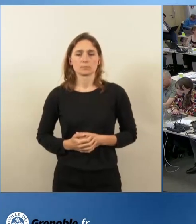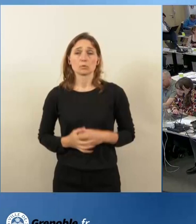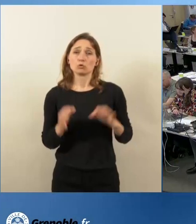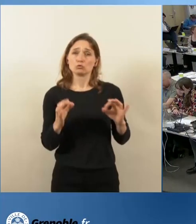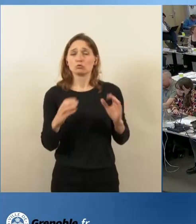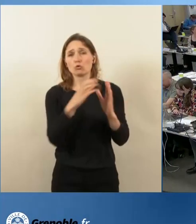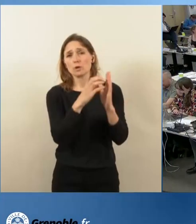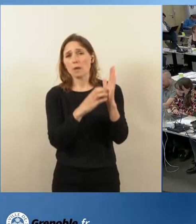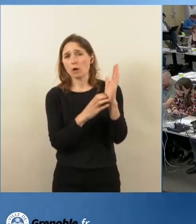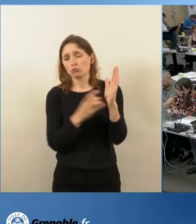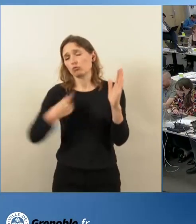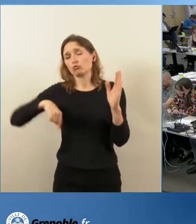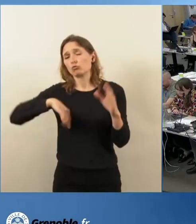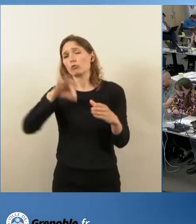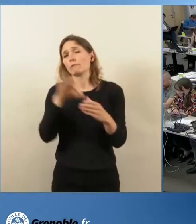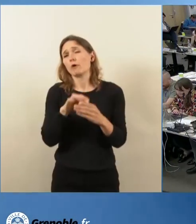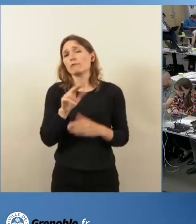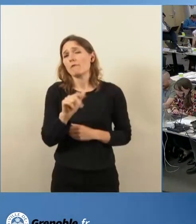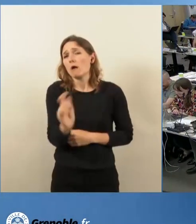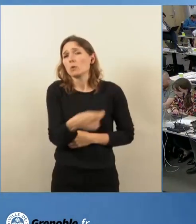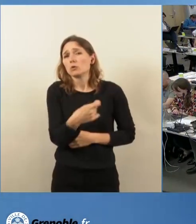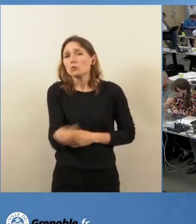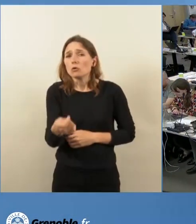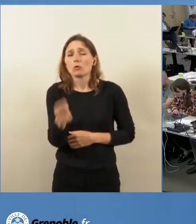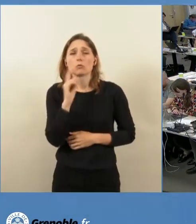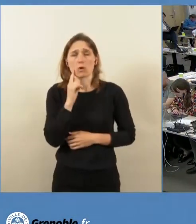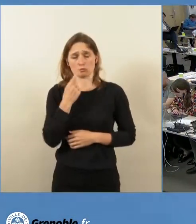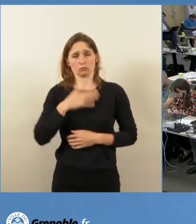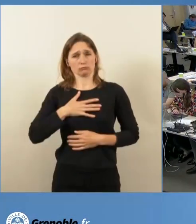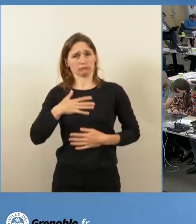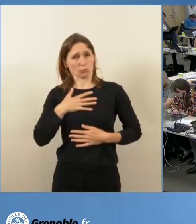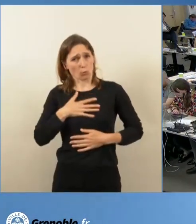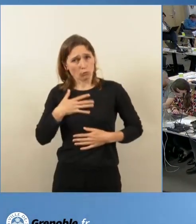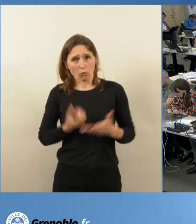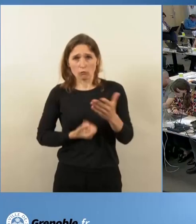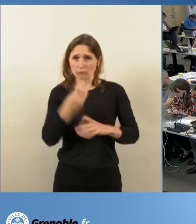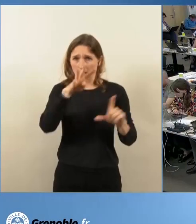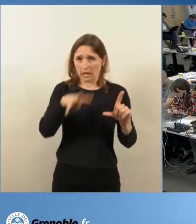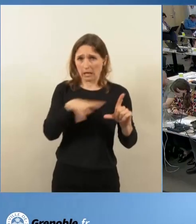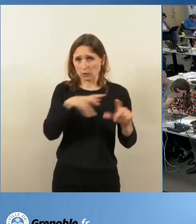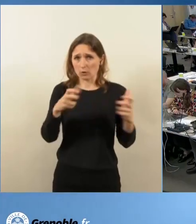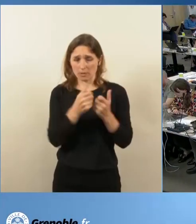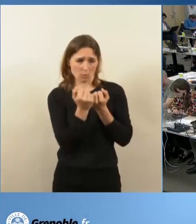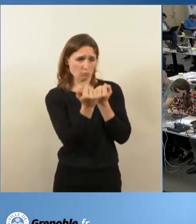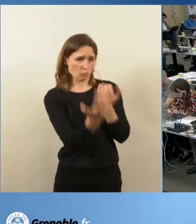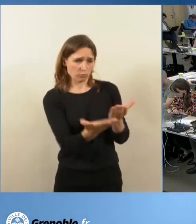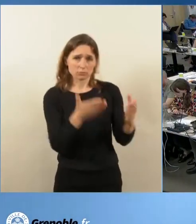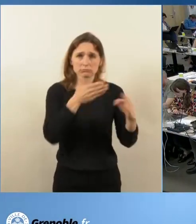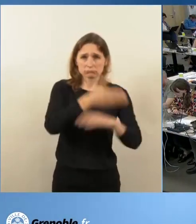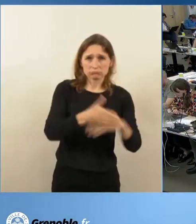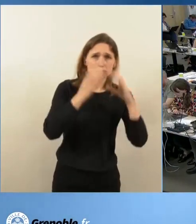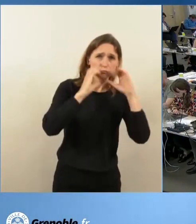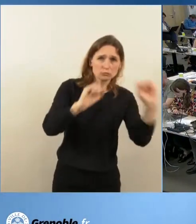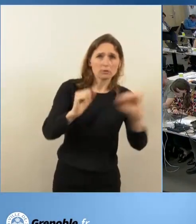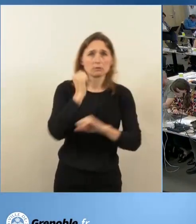délibération qu'on va voter évidemment puisque on se félicite de cette nouvelle grille tarifaire qui propose un accès gratuit au Muséum au musée Stendhal aux